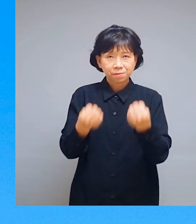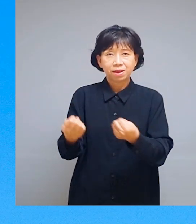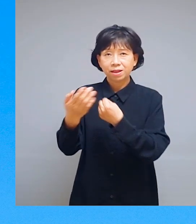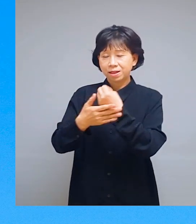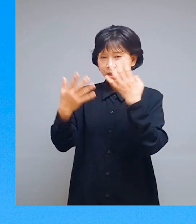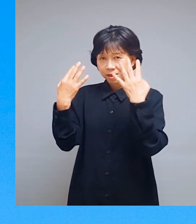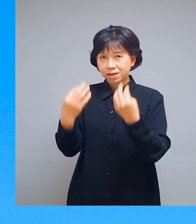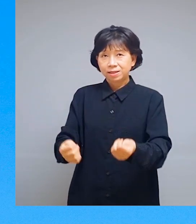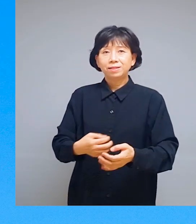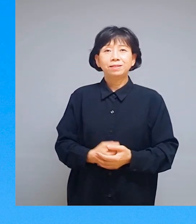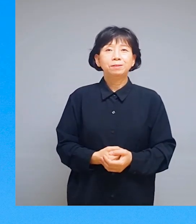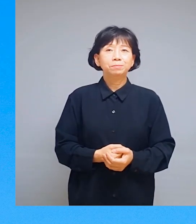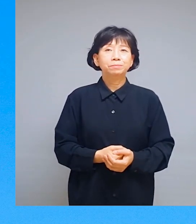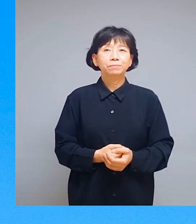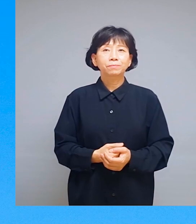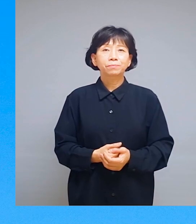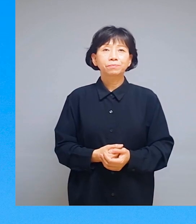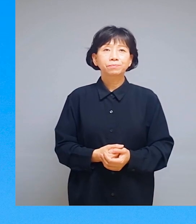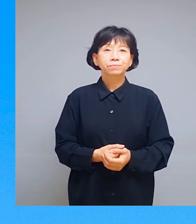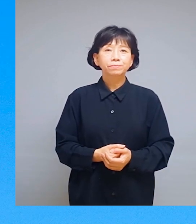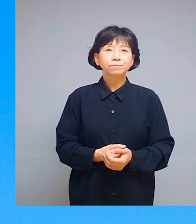받으세요.